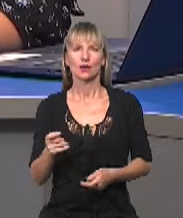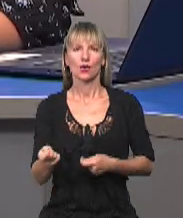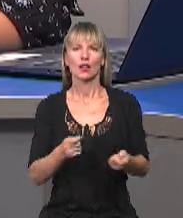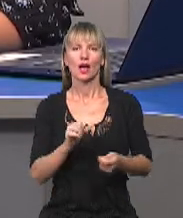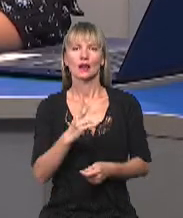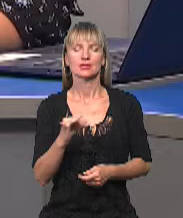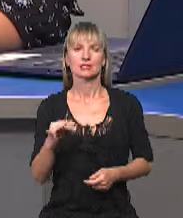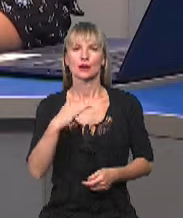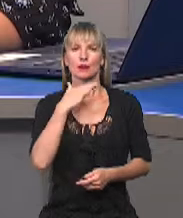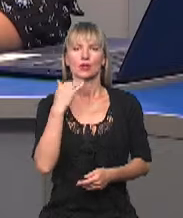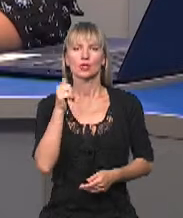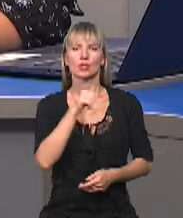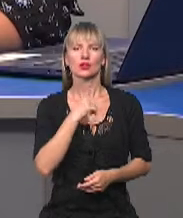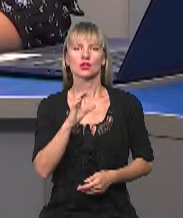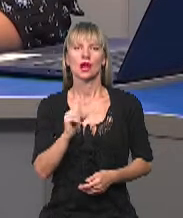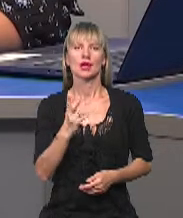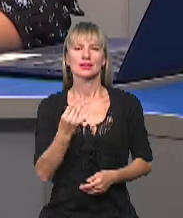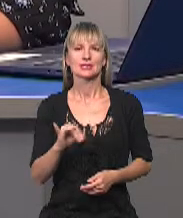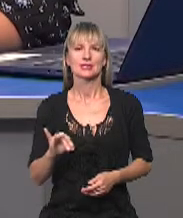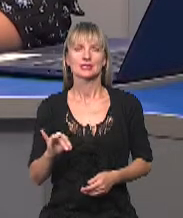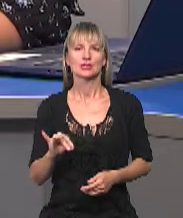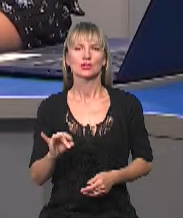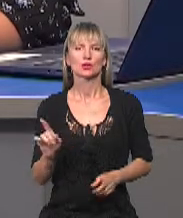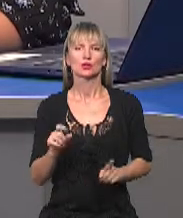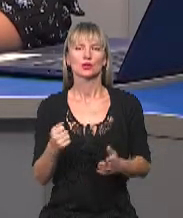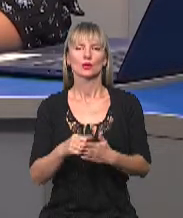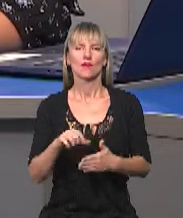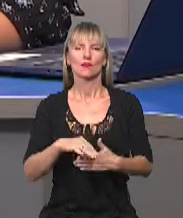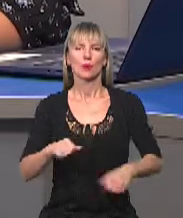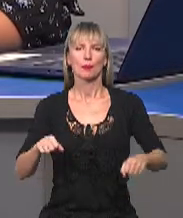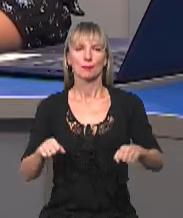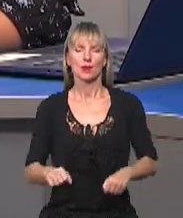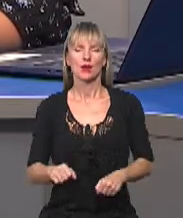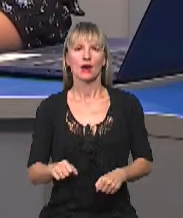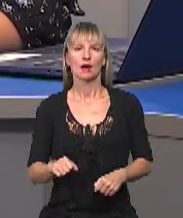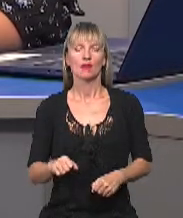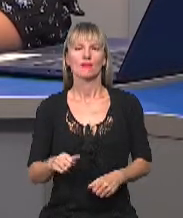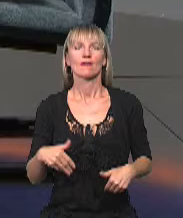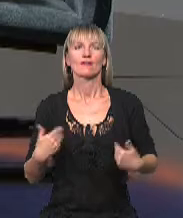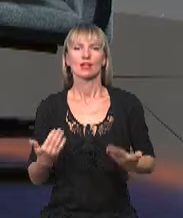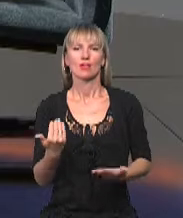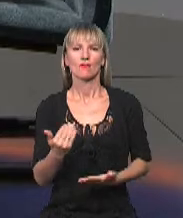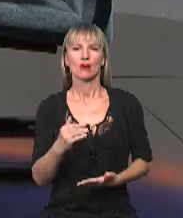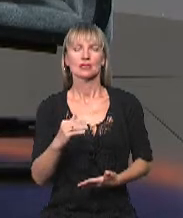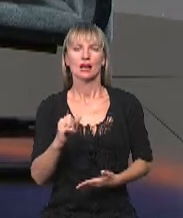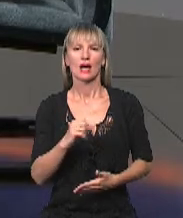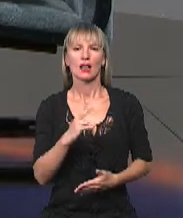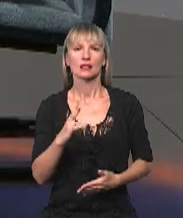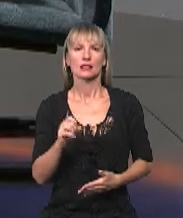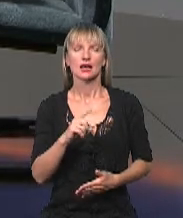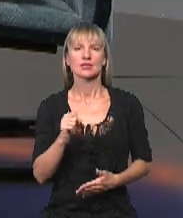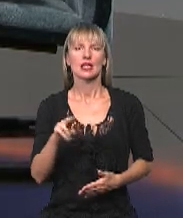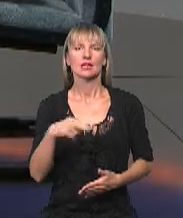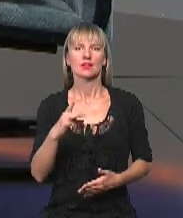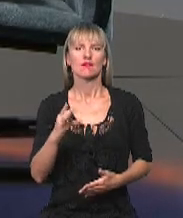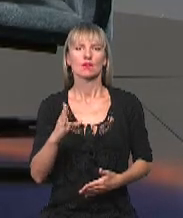вже багаторічних акцій щодо виборчих прав ВПО, Анна Дворна. Вітаю, Ганю. Добрий вечір. А з чим